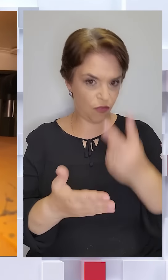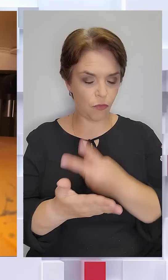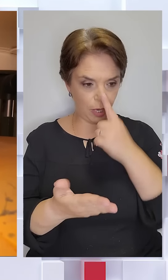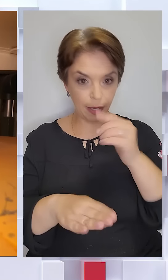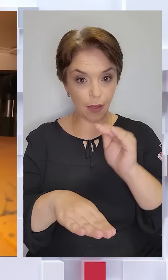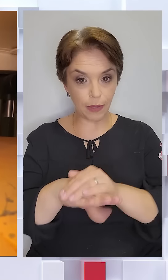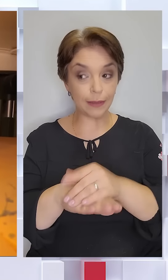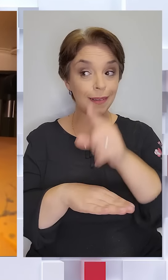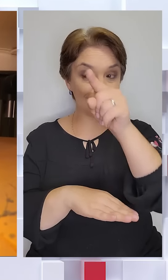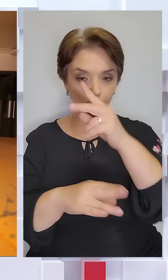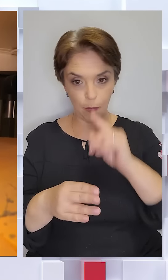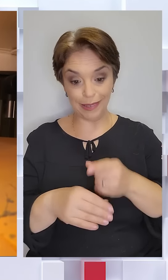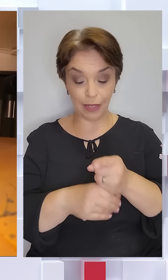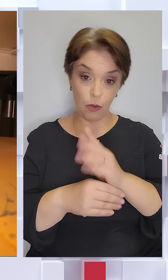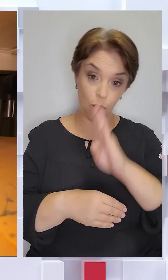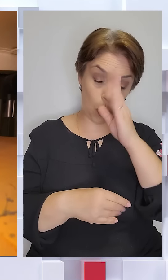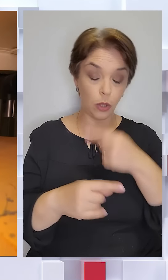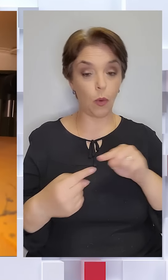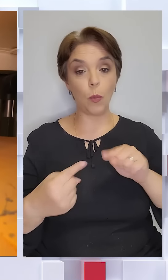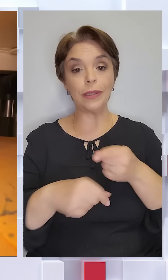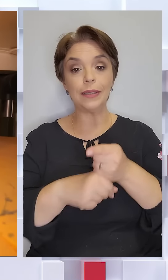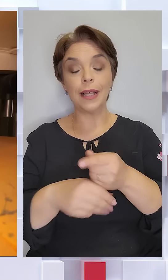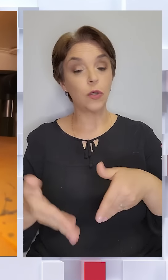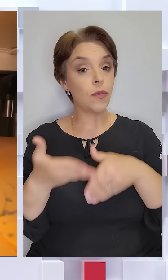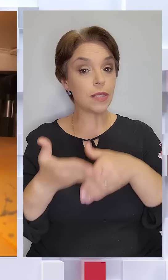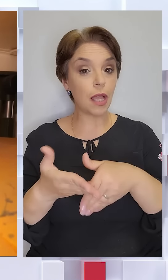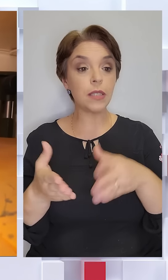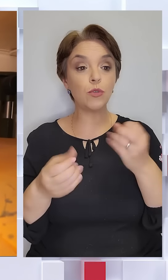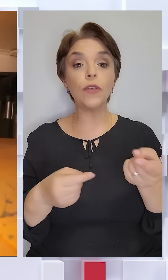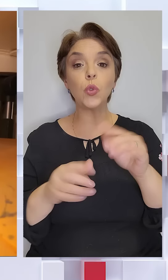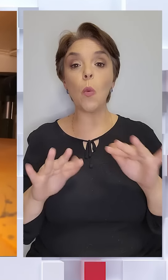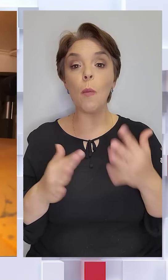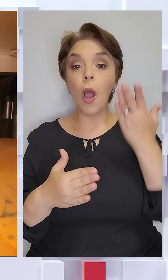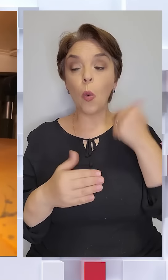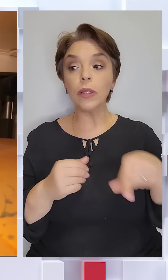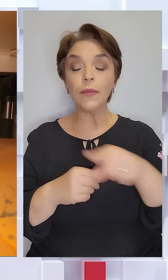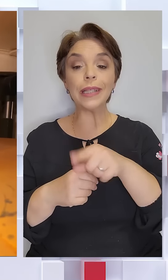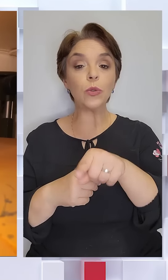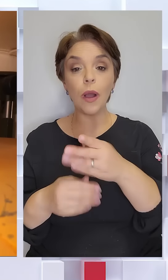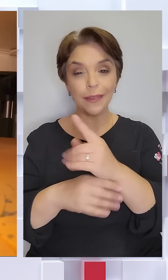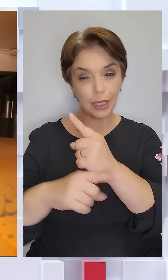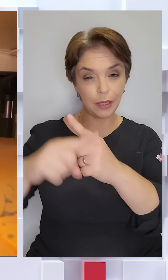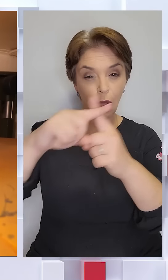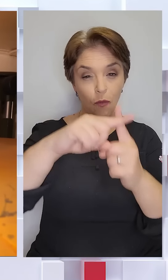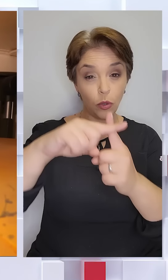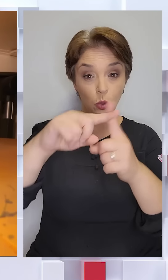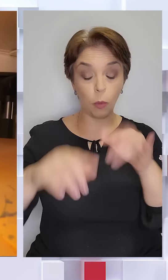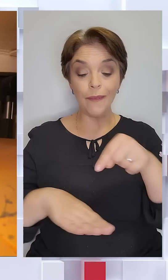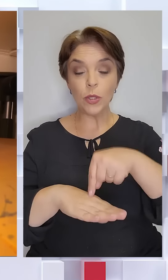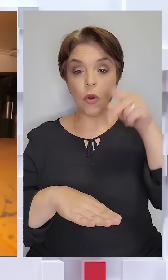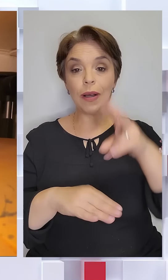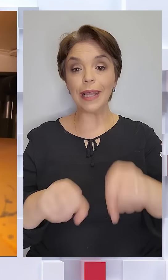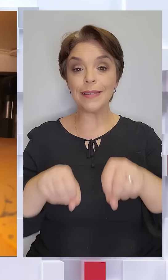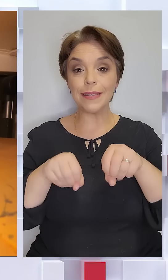виявити танк противника або його протитанковий засіб ще у той момент, коли вони на нього наводяться, тобто